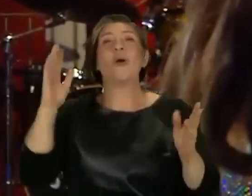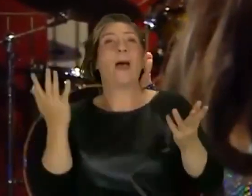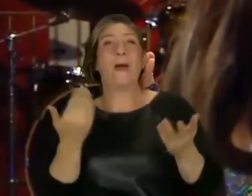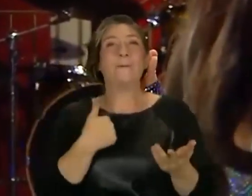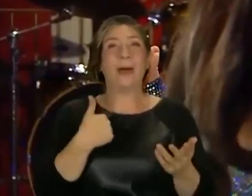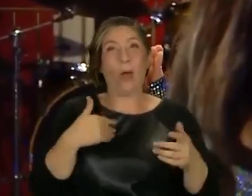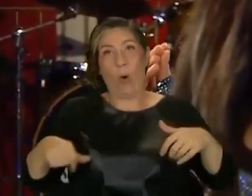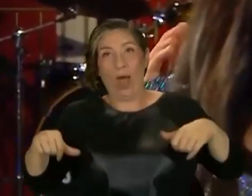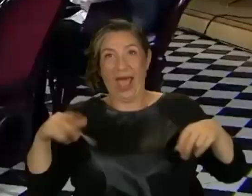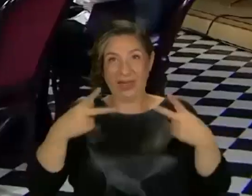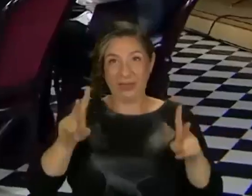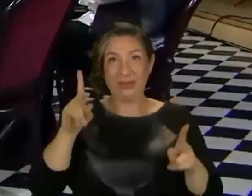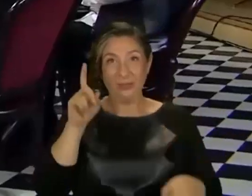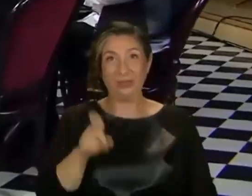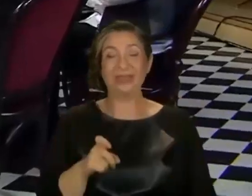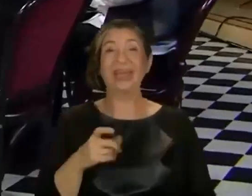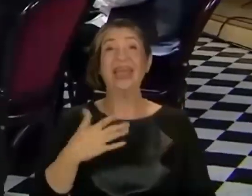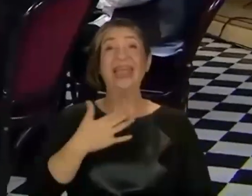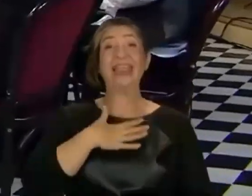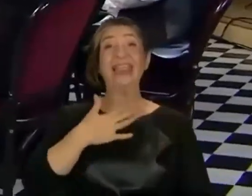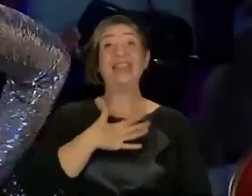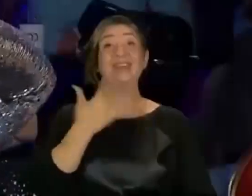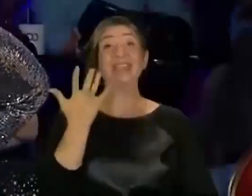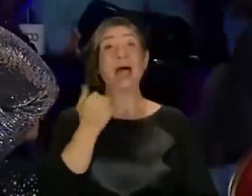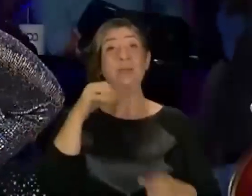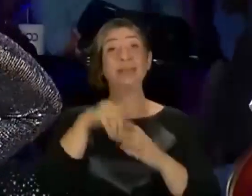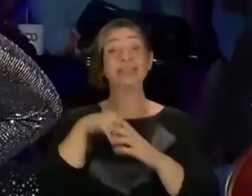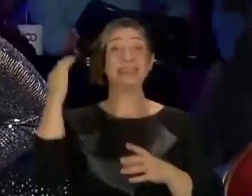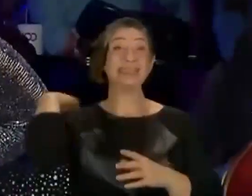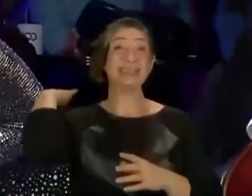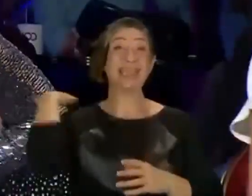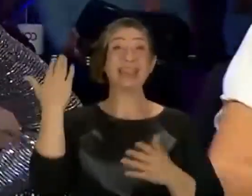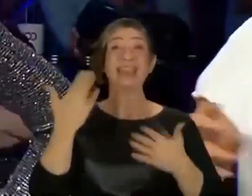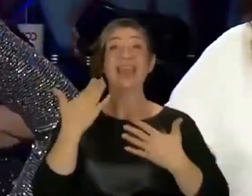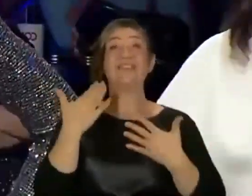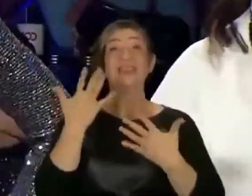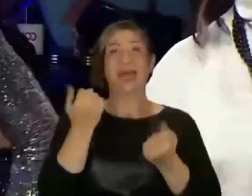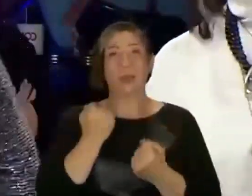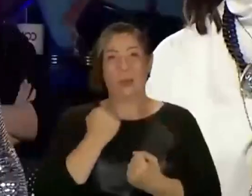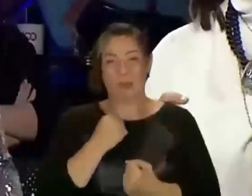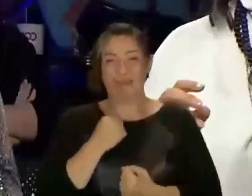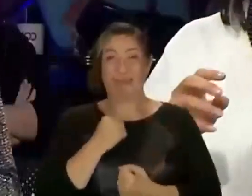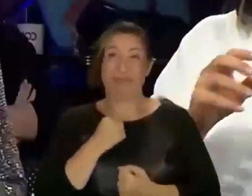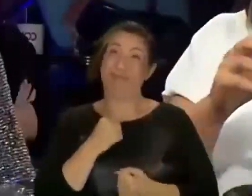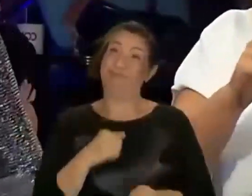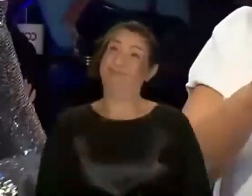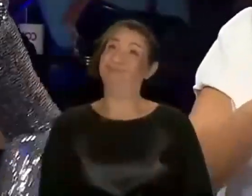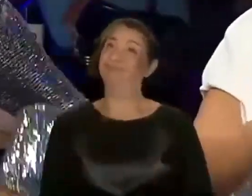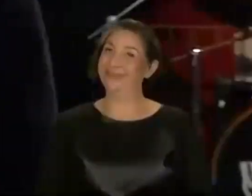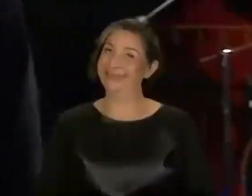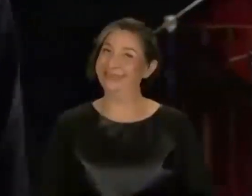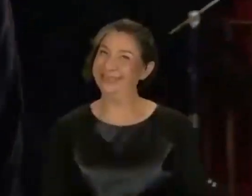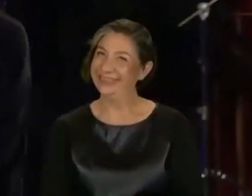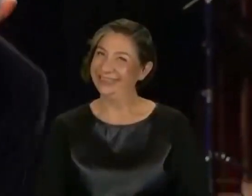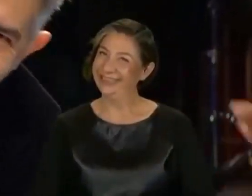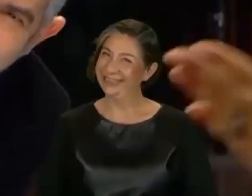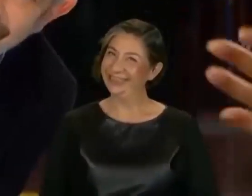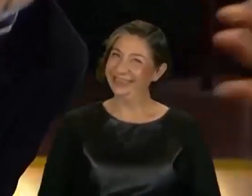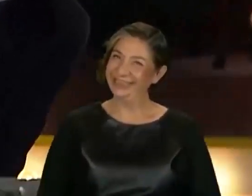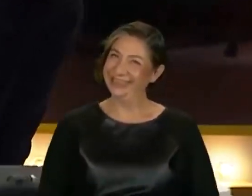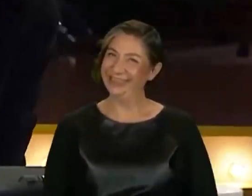programda. Nefes ben de oraları için. Açayım mı? Hayır. Ha? Nefes almak için. Sırttan nefes, nefes almak sırttan için. Sırttan nefes alıyorsun. Evet. Of